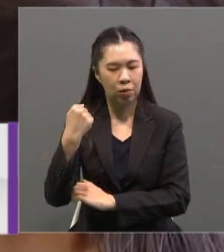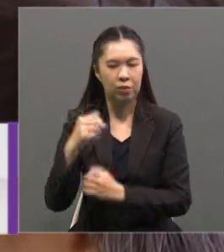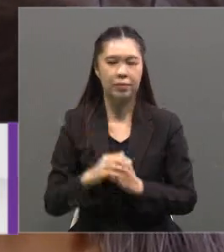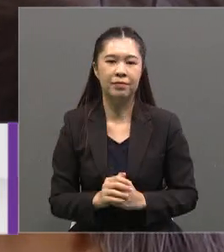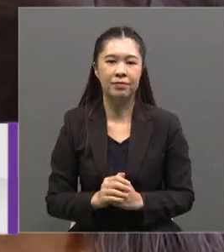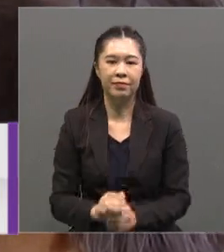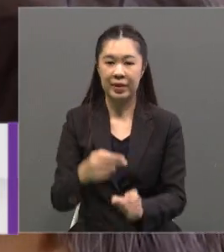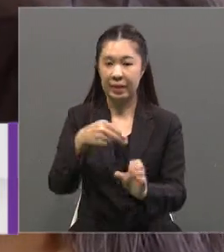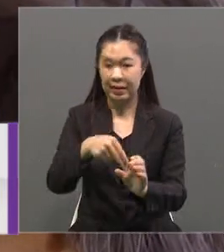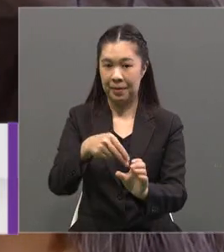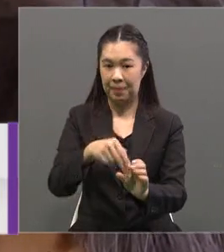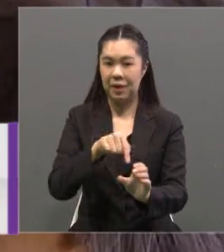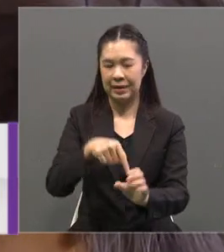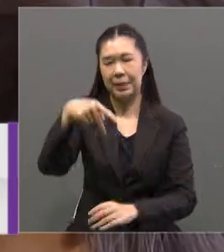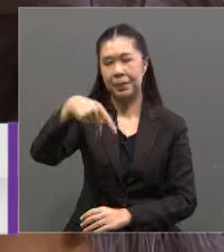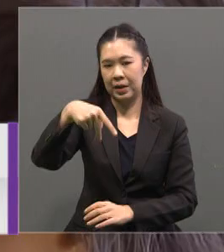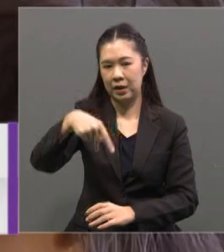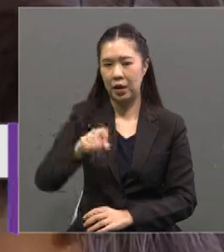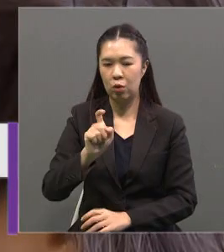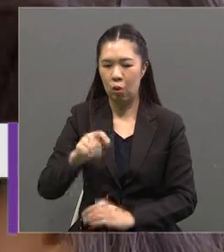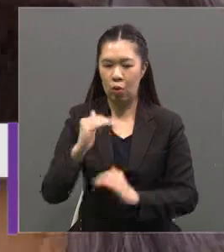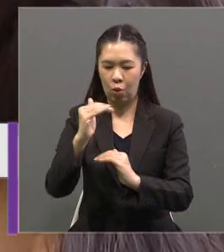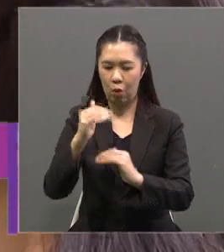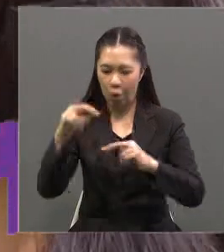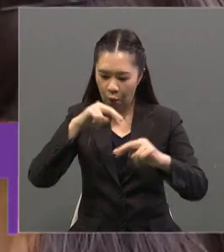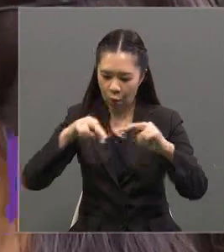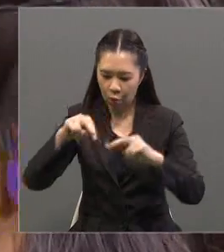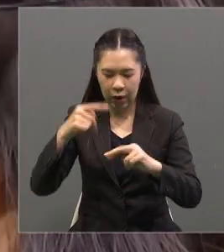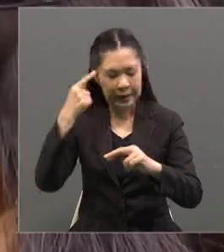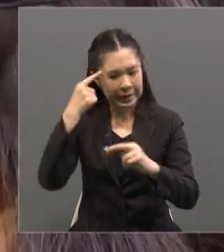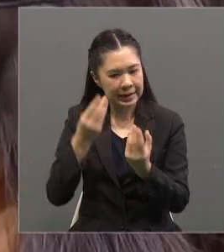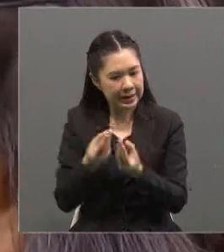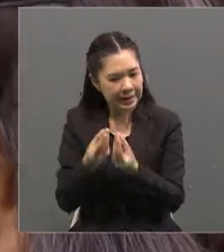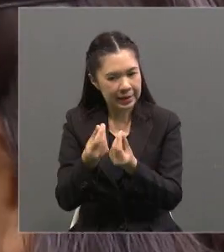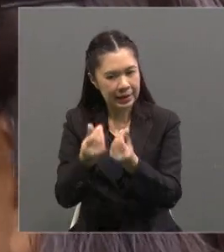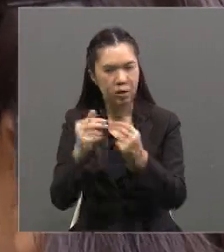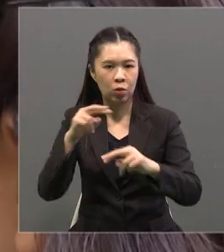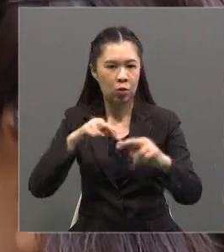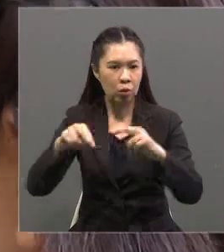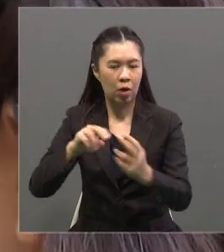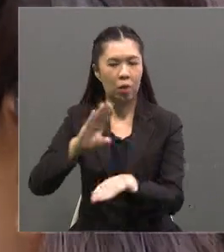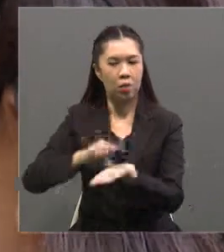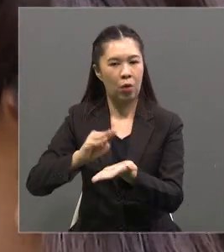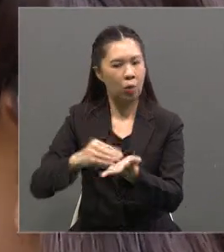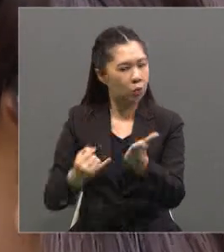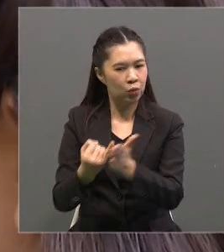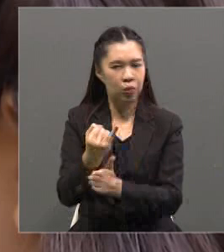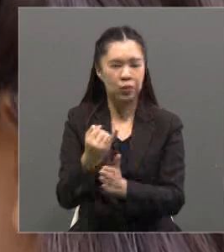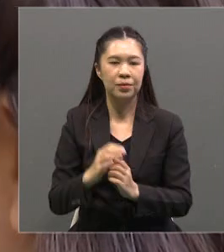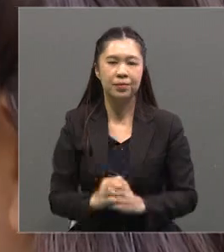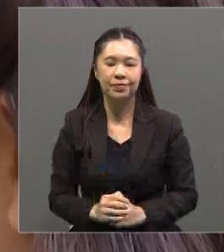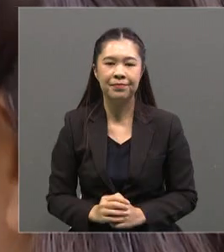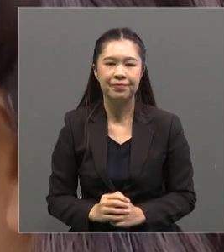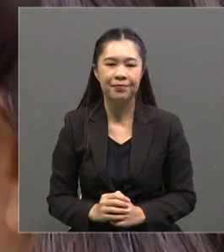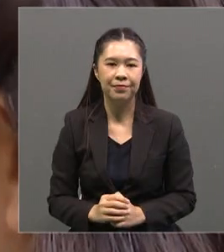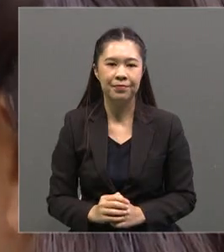น้ำมันเป็นสินค้าพิเศษต้องกำกับดูแลที่รอบครอบรัดกุมแล้วก็ต้องได้ข้อมูลที่ถูกต้องมากกว่านี้ครับ จะได้เห็น